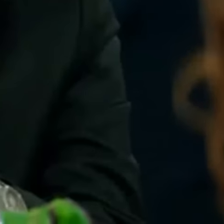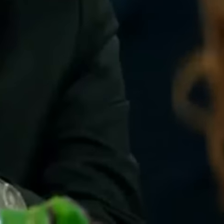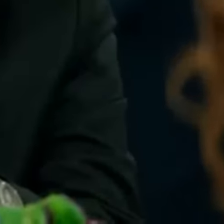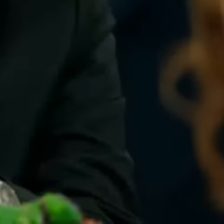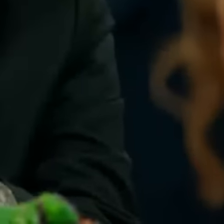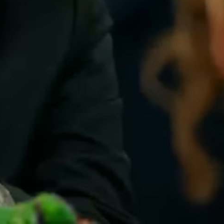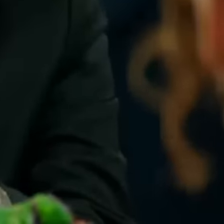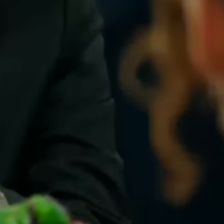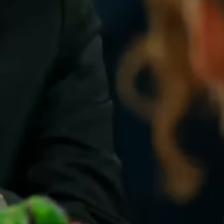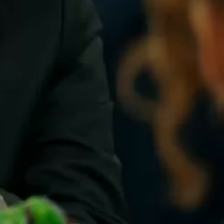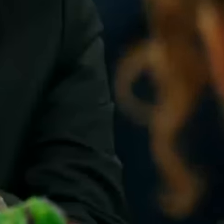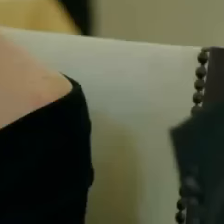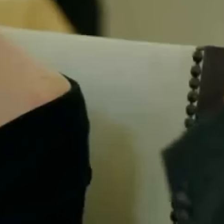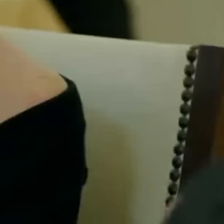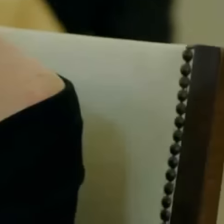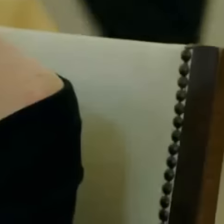mesafeli.